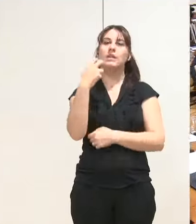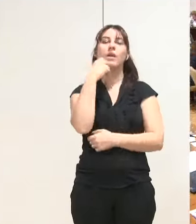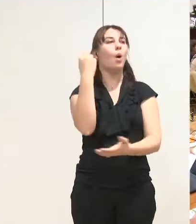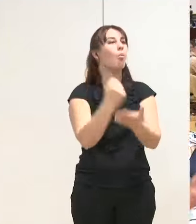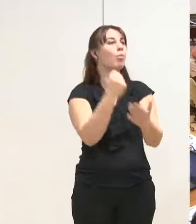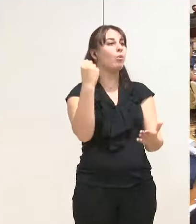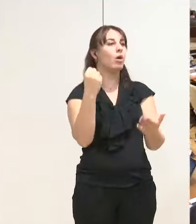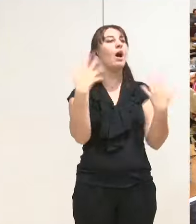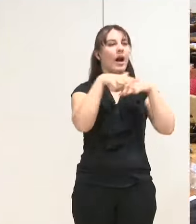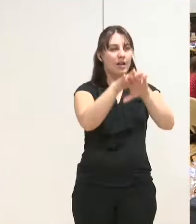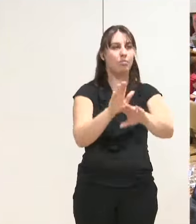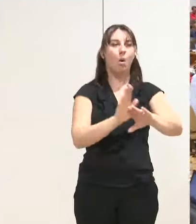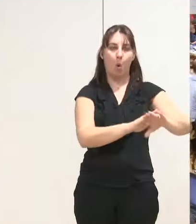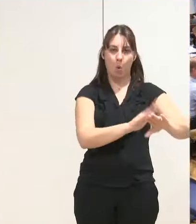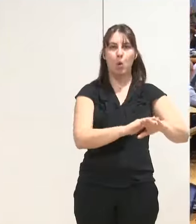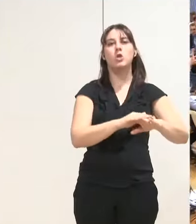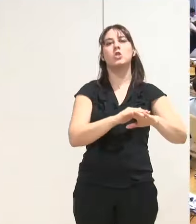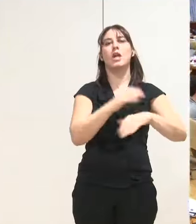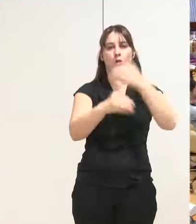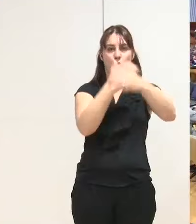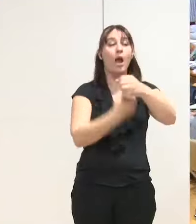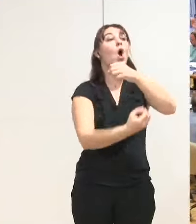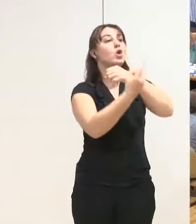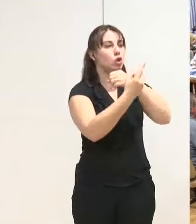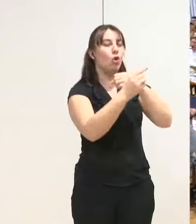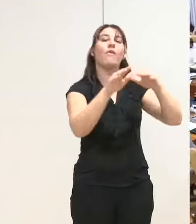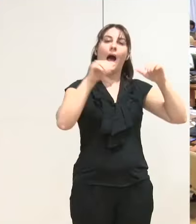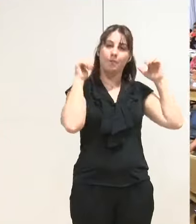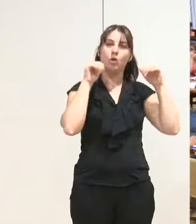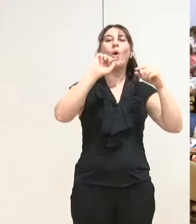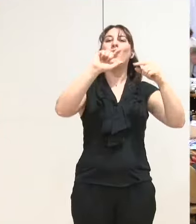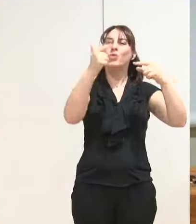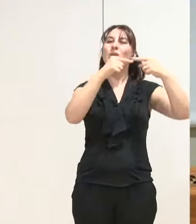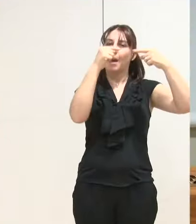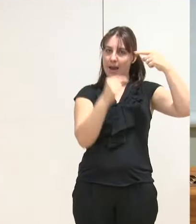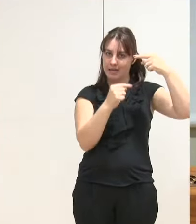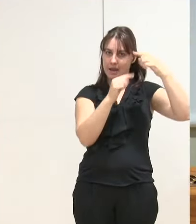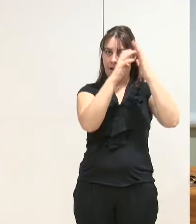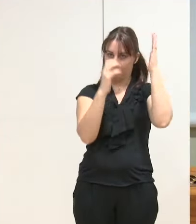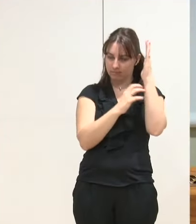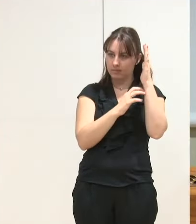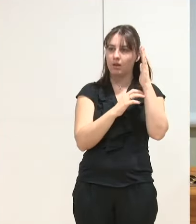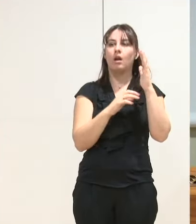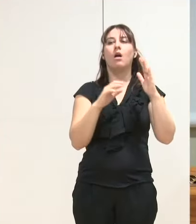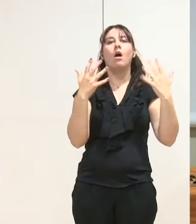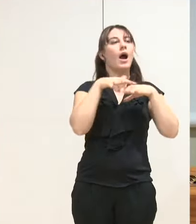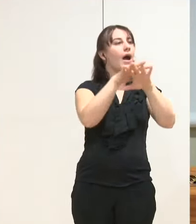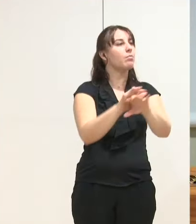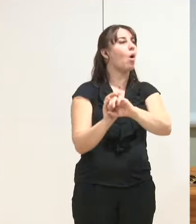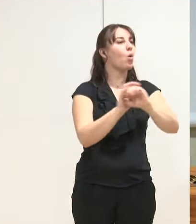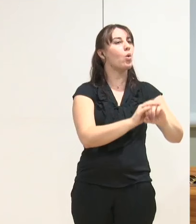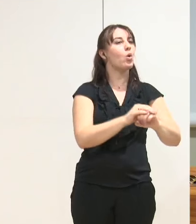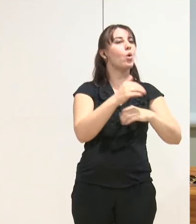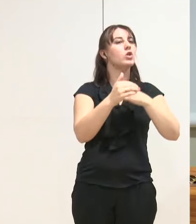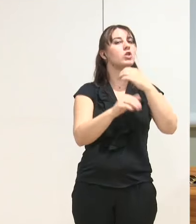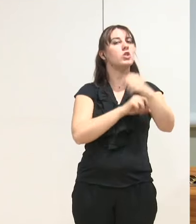pour rassemblement de gauche et de progrès à l'exception donc d'une abstention sur ce deè alinéa et le rassemblement citoyen de la gauche et